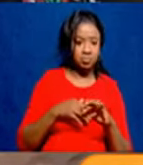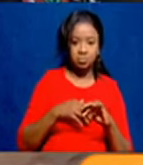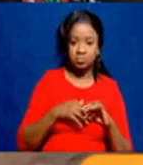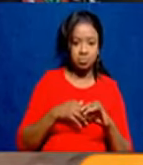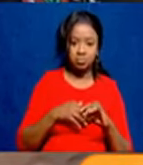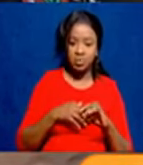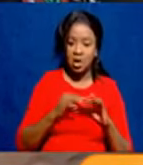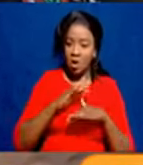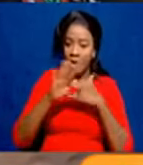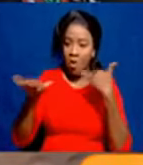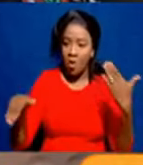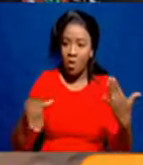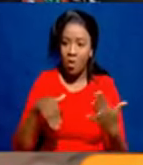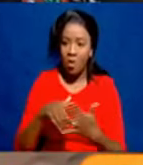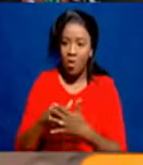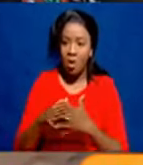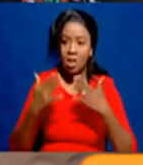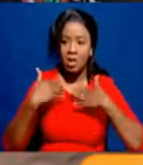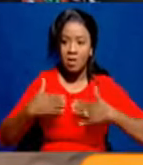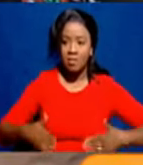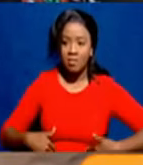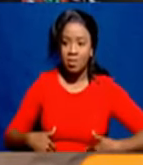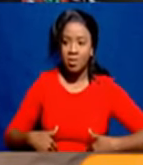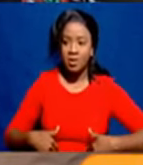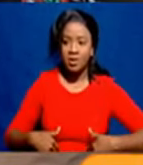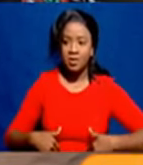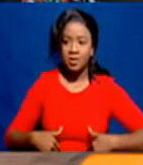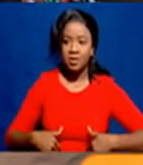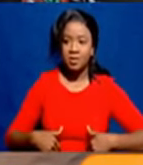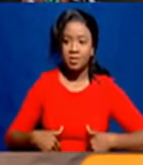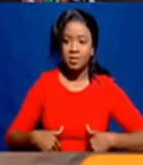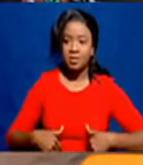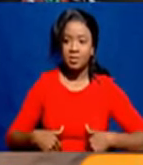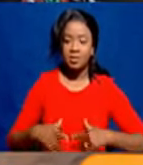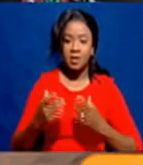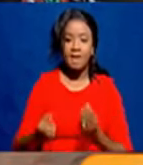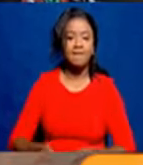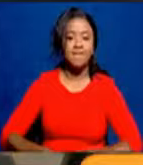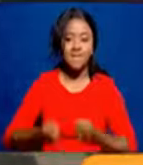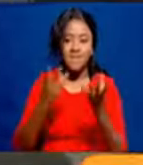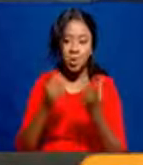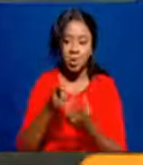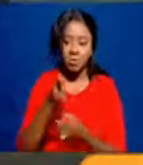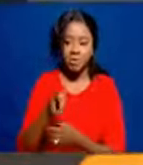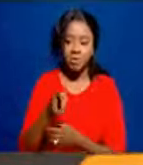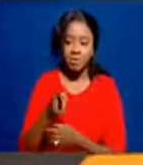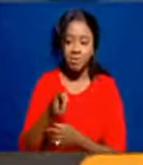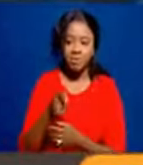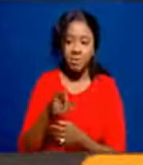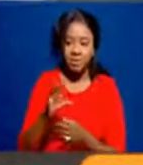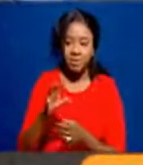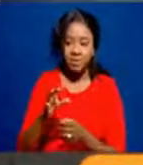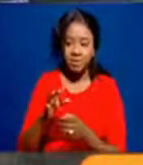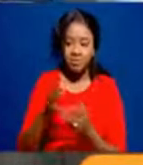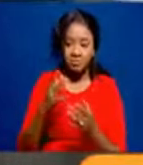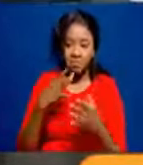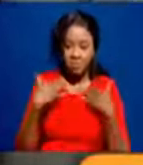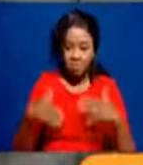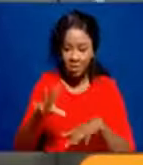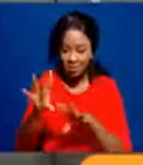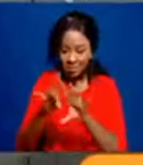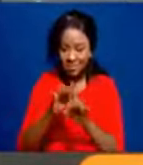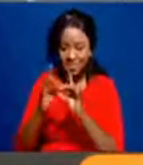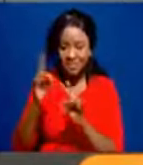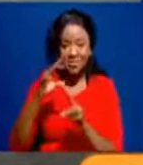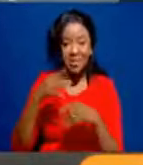Tukachukua mili hizo sote zile wazi zinachomwa na bazu, kuna kitu naitwa bazu, boom, kubwa. Mili ziko nyeuzi pale. Baada